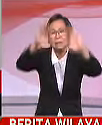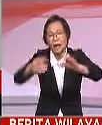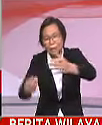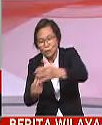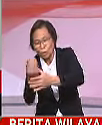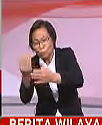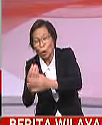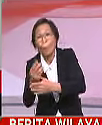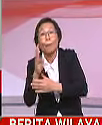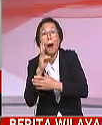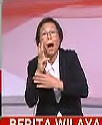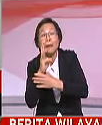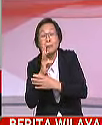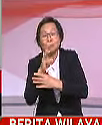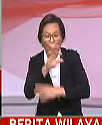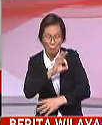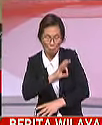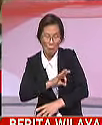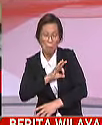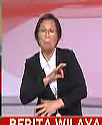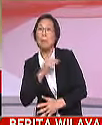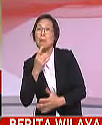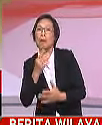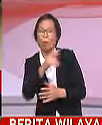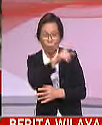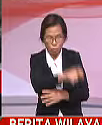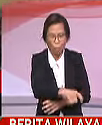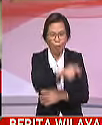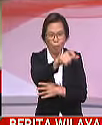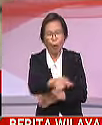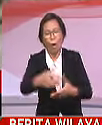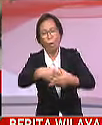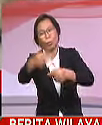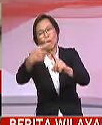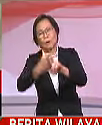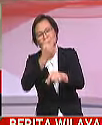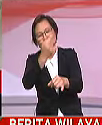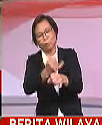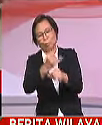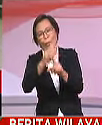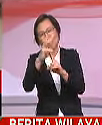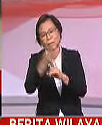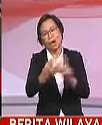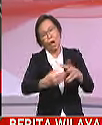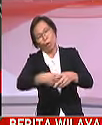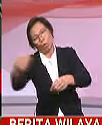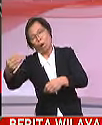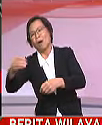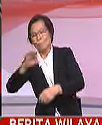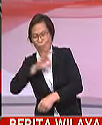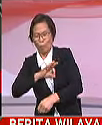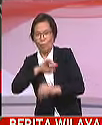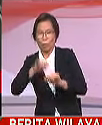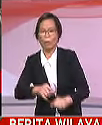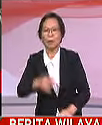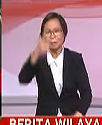tanaman hidroponik yang boleh memberi manfaat kepada penghuni selepas keluar dari institusi kebajikan itu. Dato' Sri